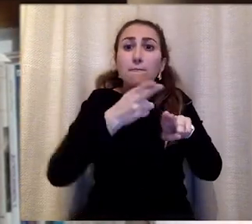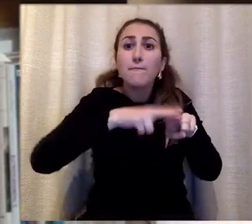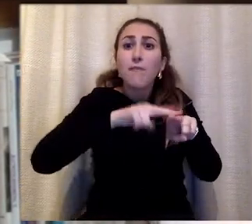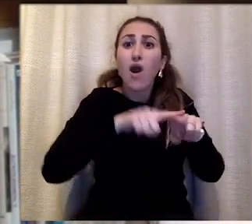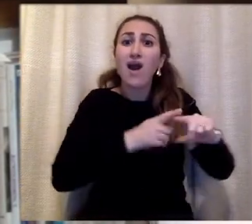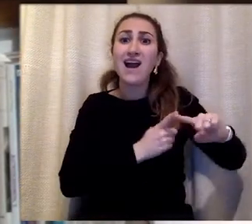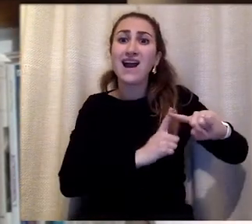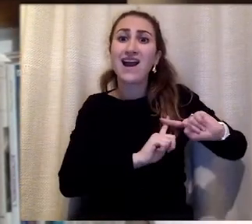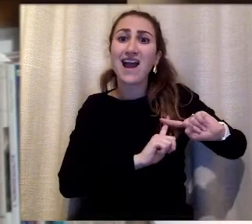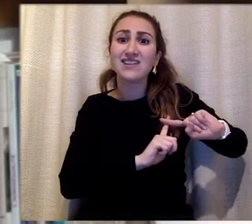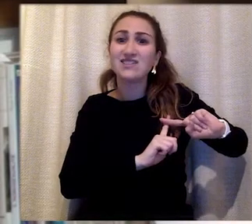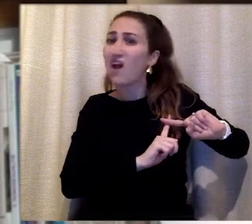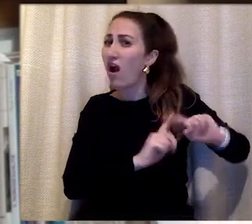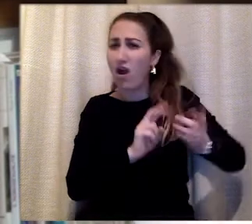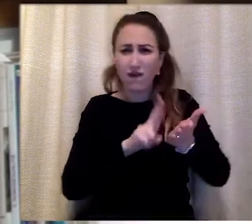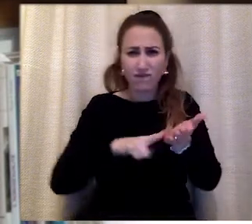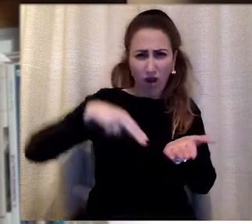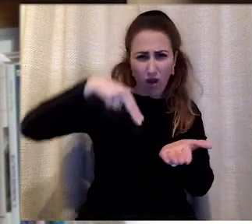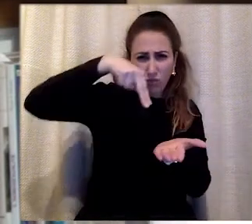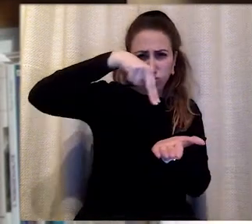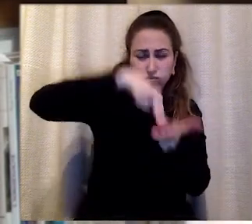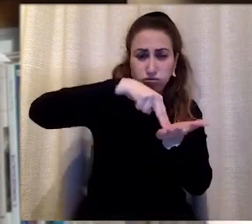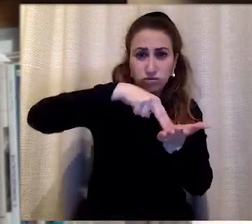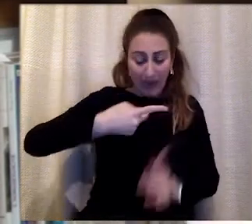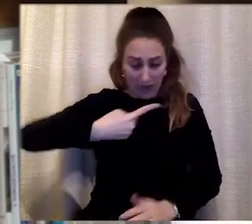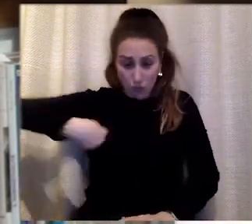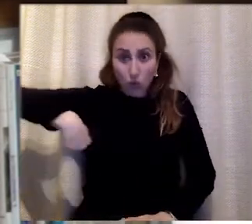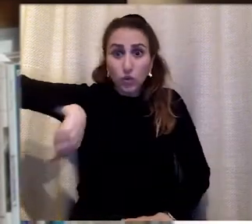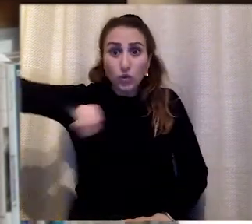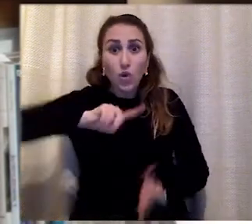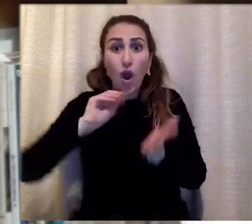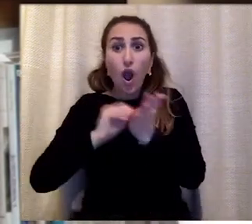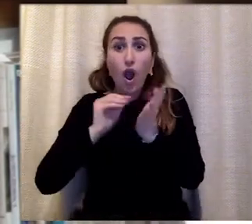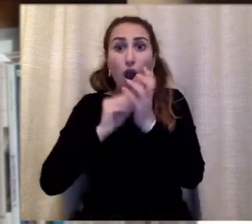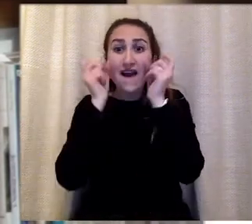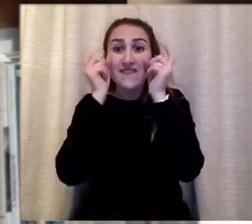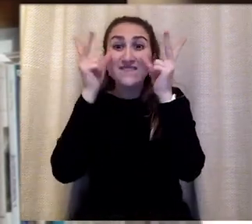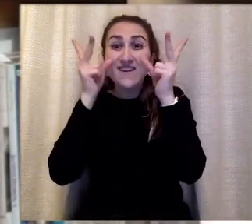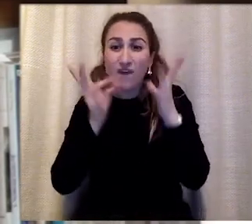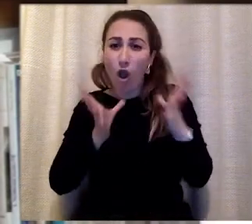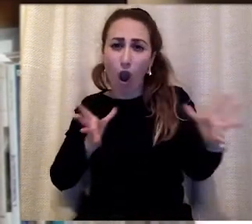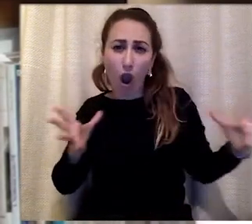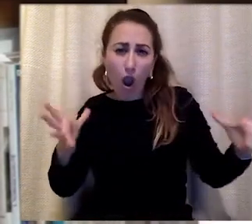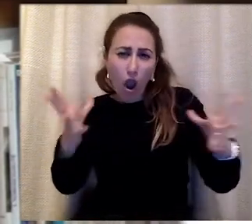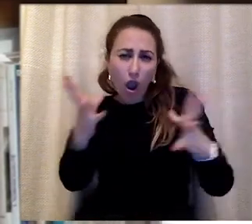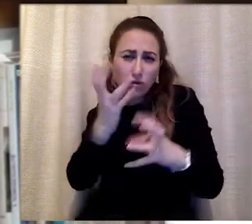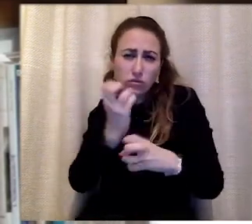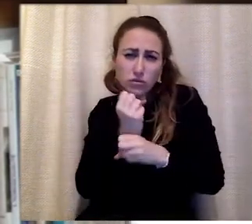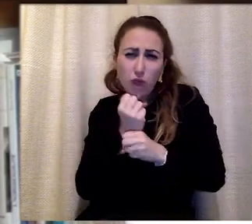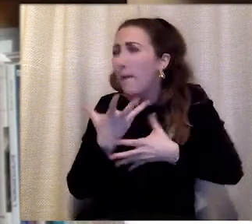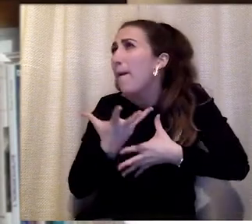du Seigneur dans les airs, et ainsi nous serons toujours avec le Seigneur.